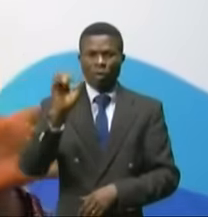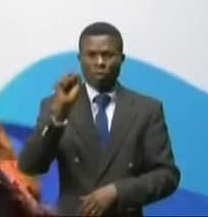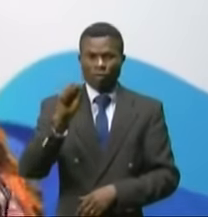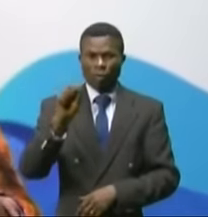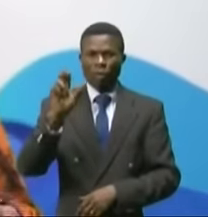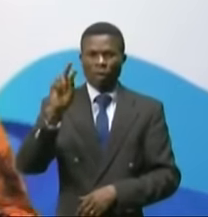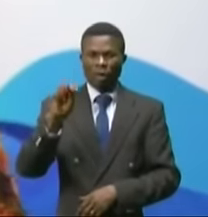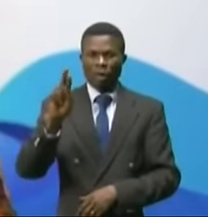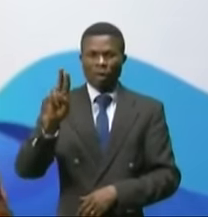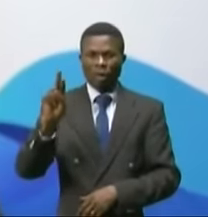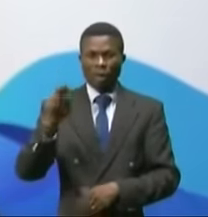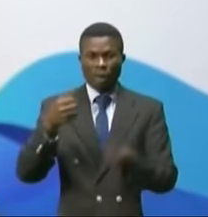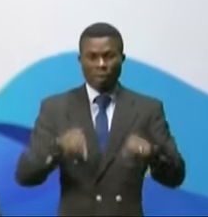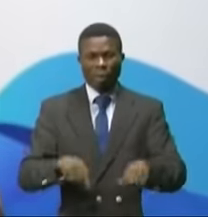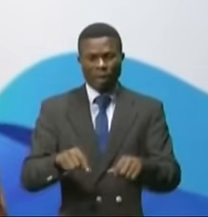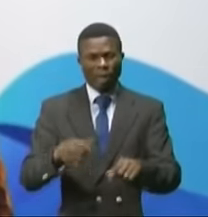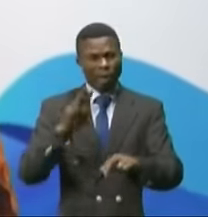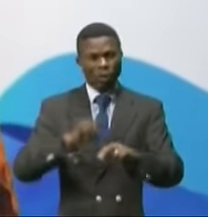ne sommes plus